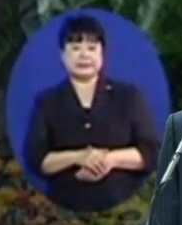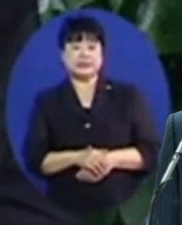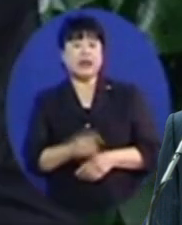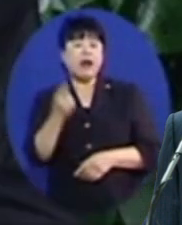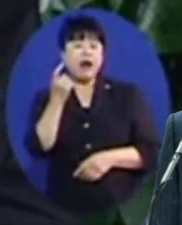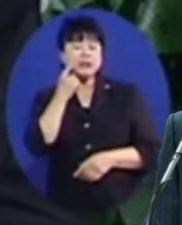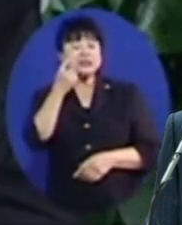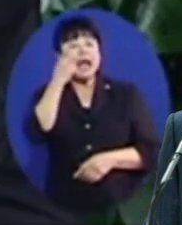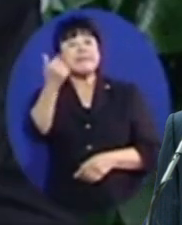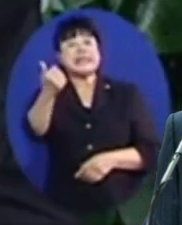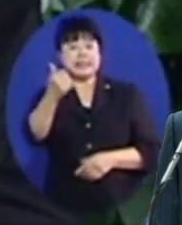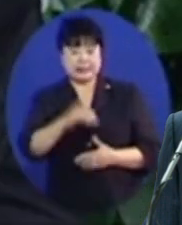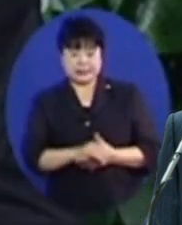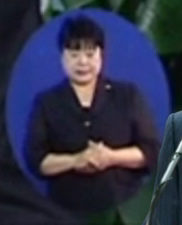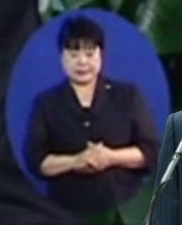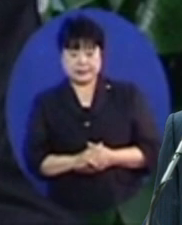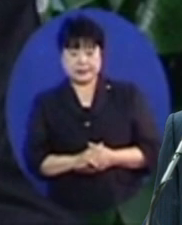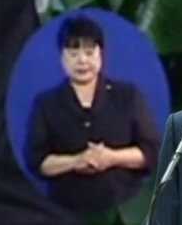거짓의 앱입니다.